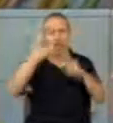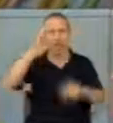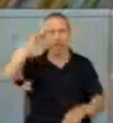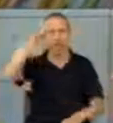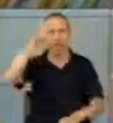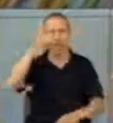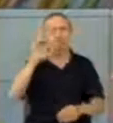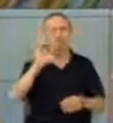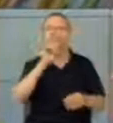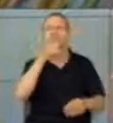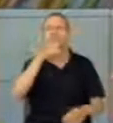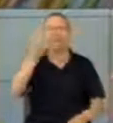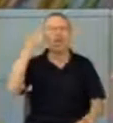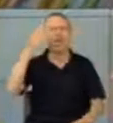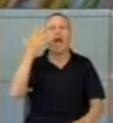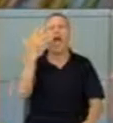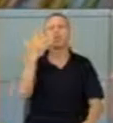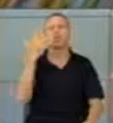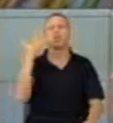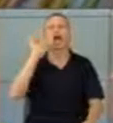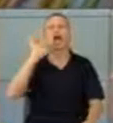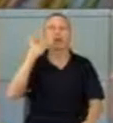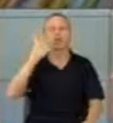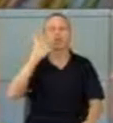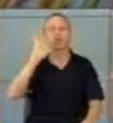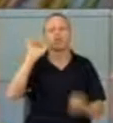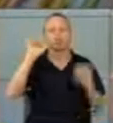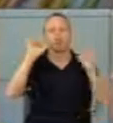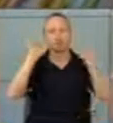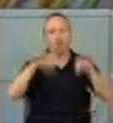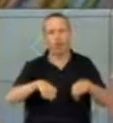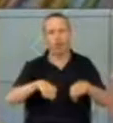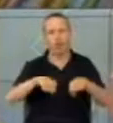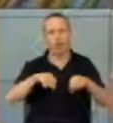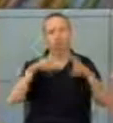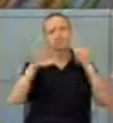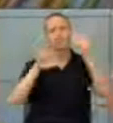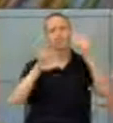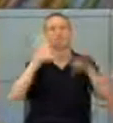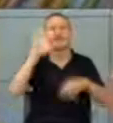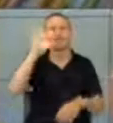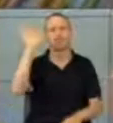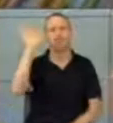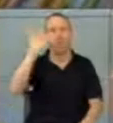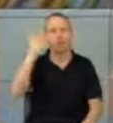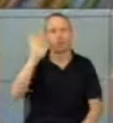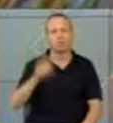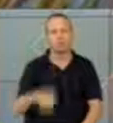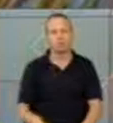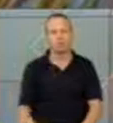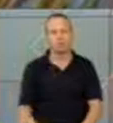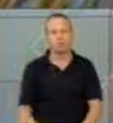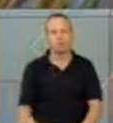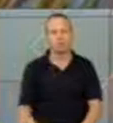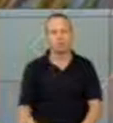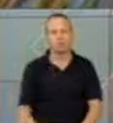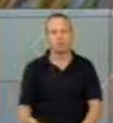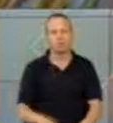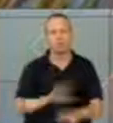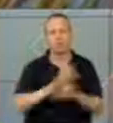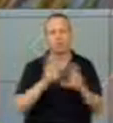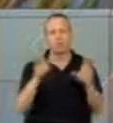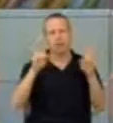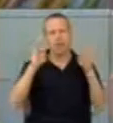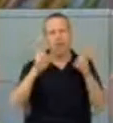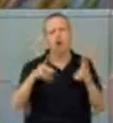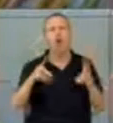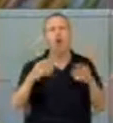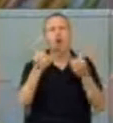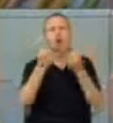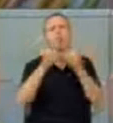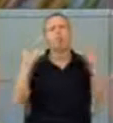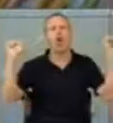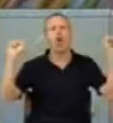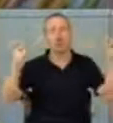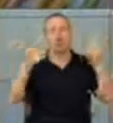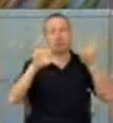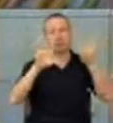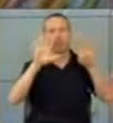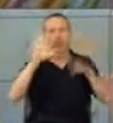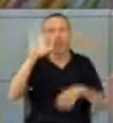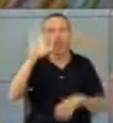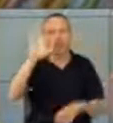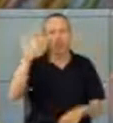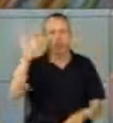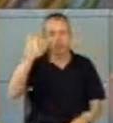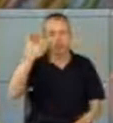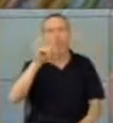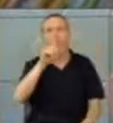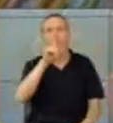בהיסטוריה ש5% שולטים ב-95% ללא שום יכולת דמוקרטית. ה-95%